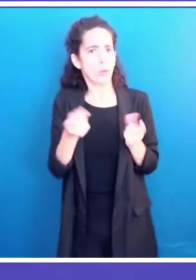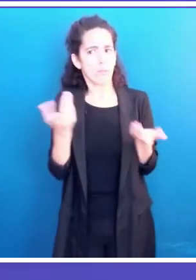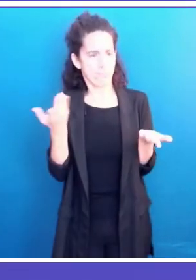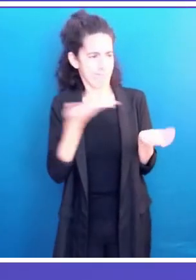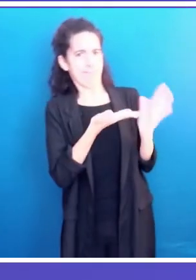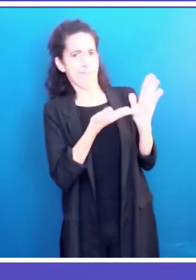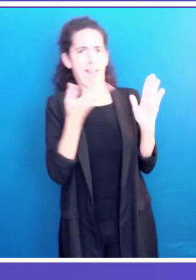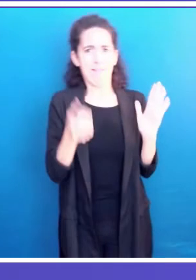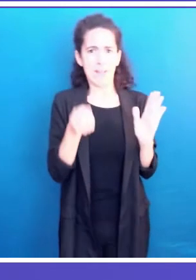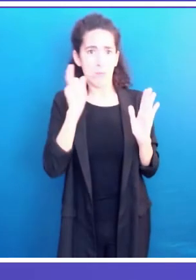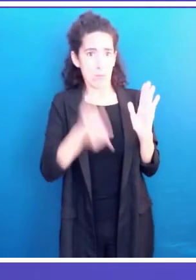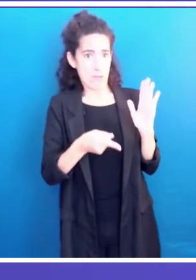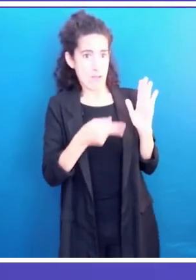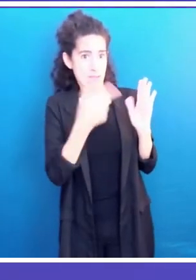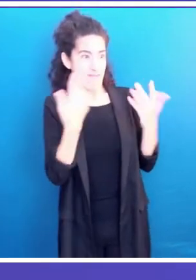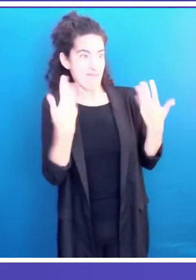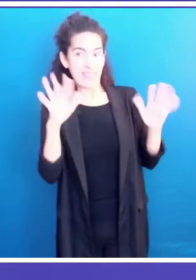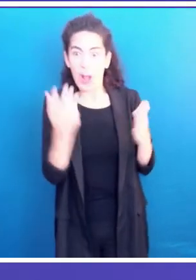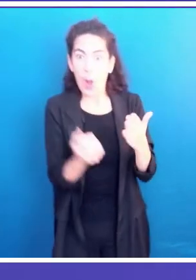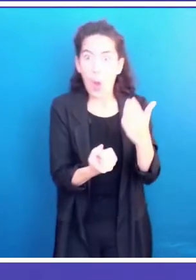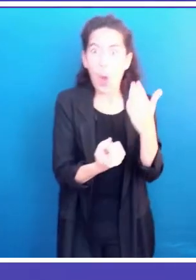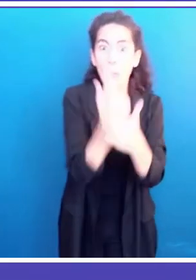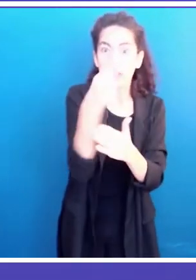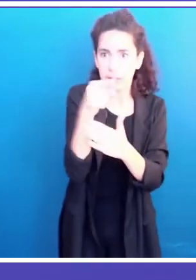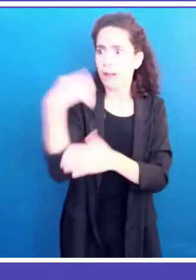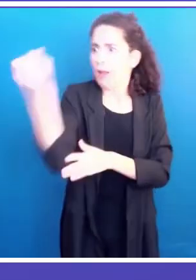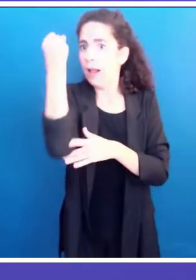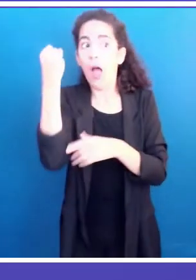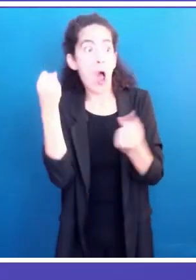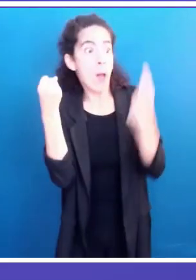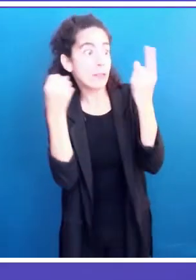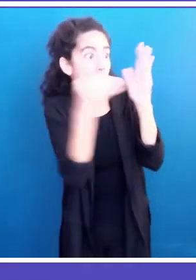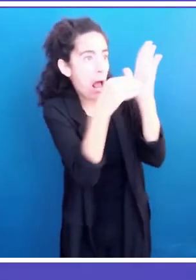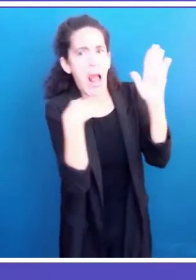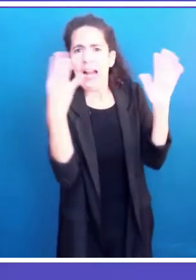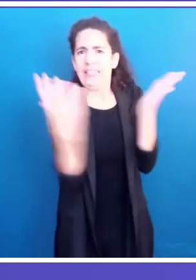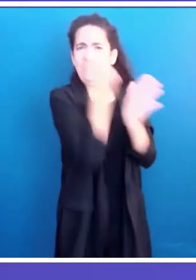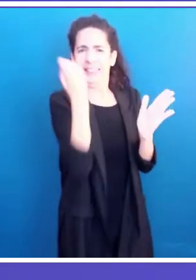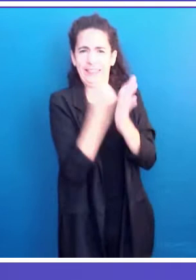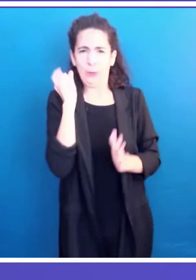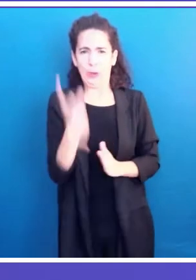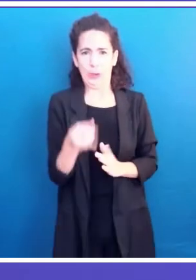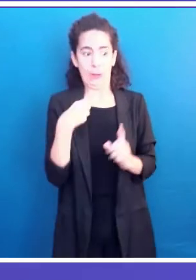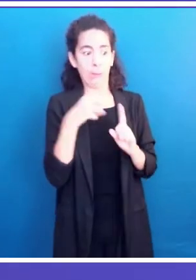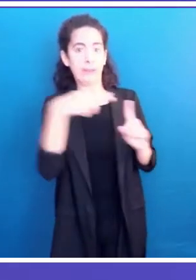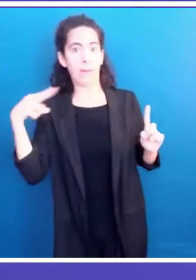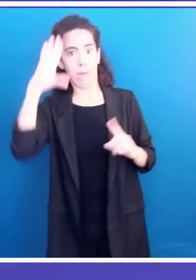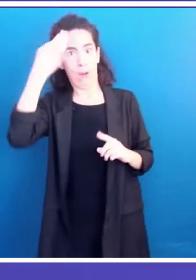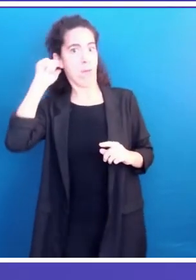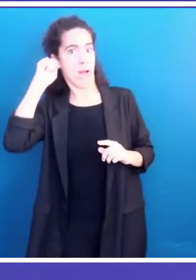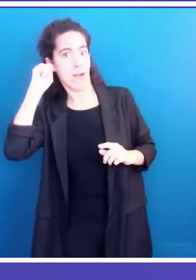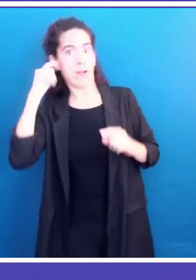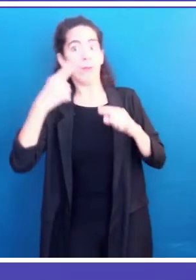خلال خطة التنمية المستدامة لعام 2030، بل من خلال خطة أخرى يمكننا أن ننتهز إذن الفرص